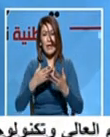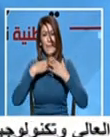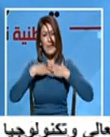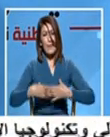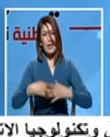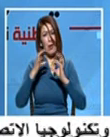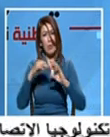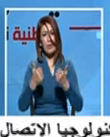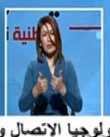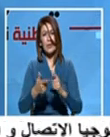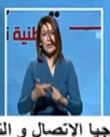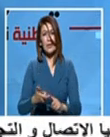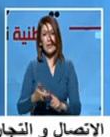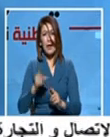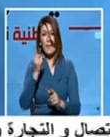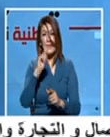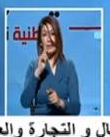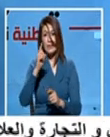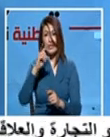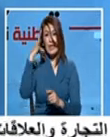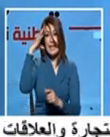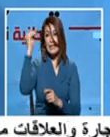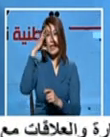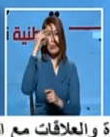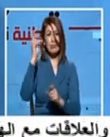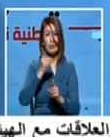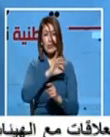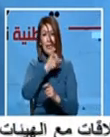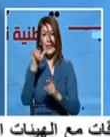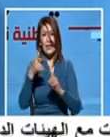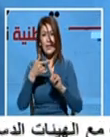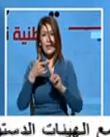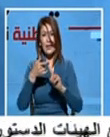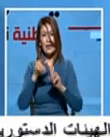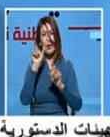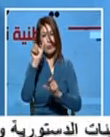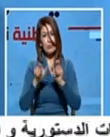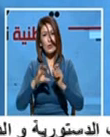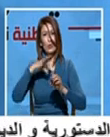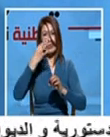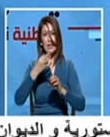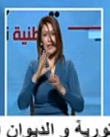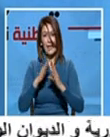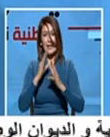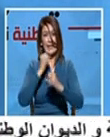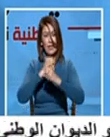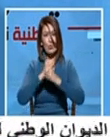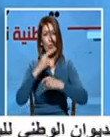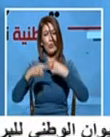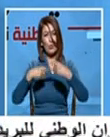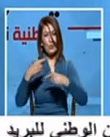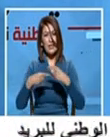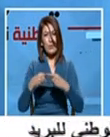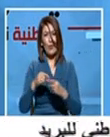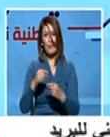هما كلهم ما يلزمناش ننساوهم. هل هكا المنظومه نتاعنا مش وقفت؟ هي راهي انت